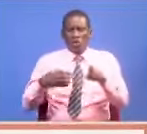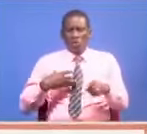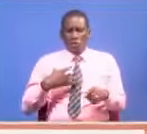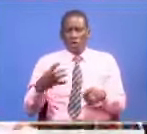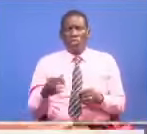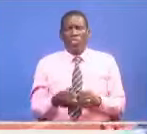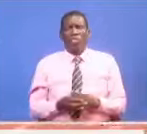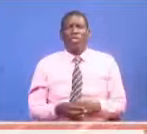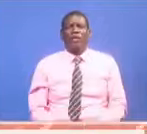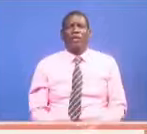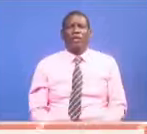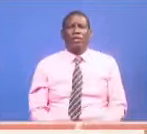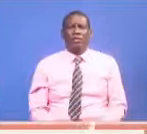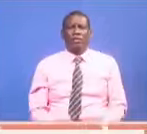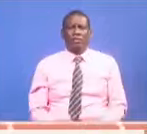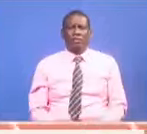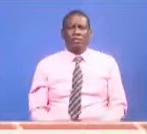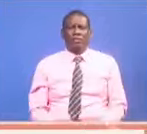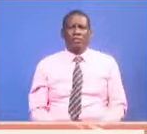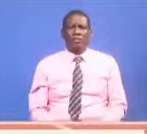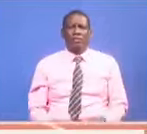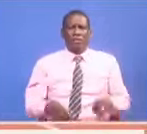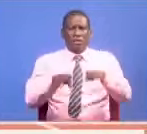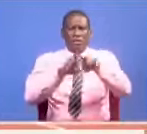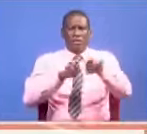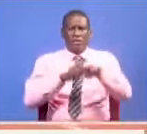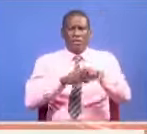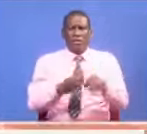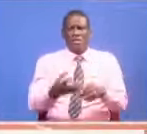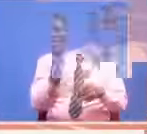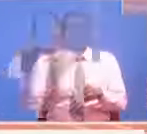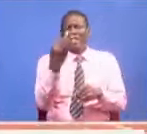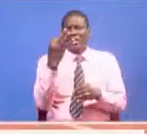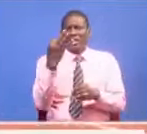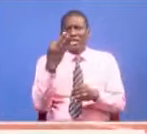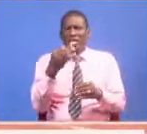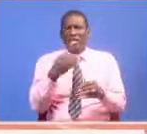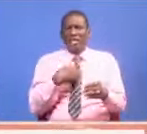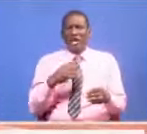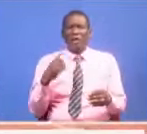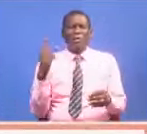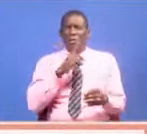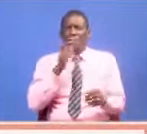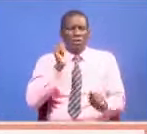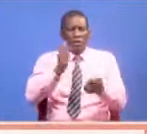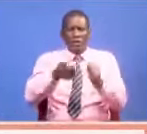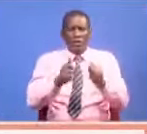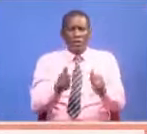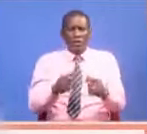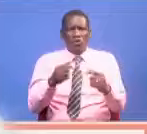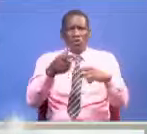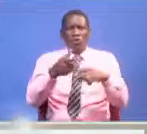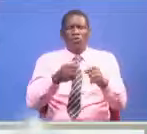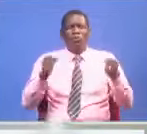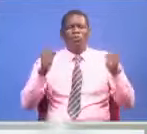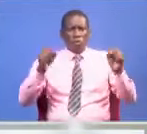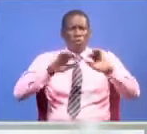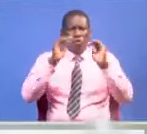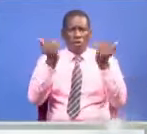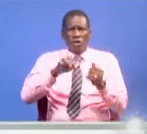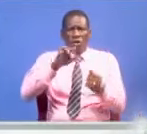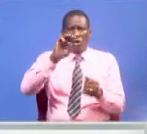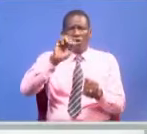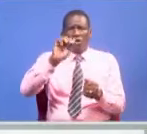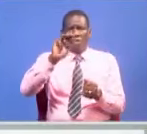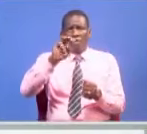Madola za Birmingham. Hata hivyo, watatu hawa wanakabiliwa na upinzani mkali kutoka kwa bingwa wa dunia